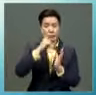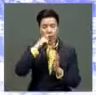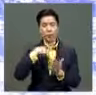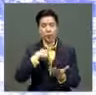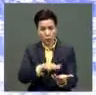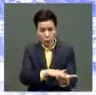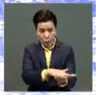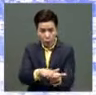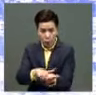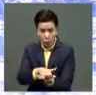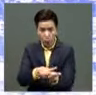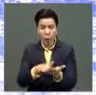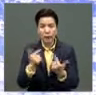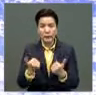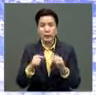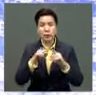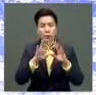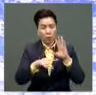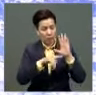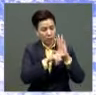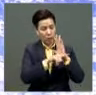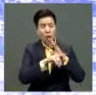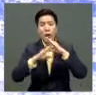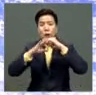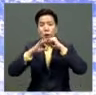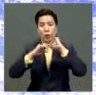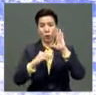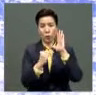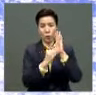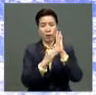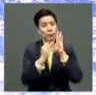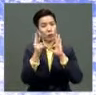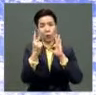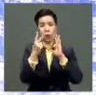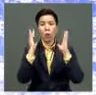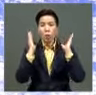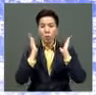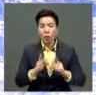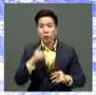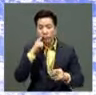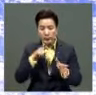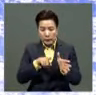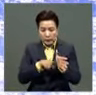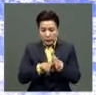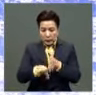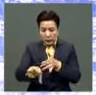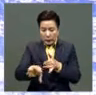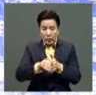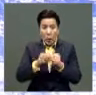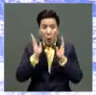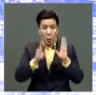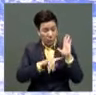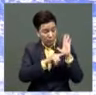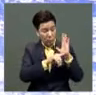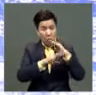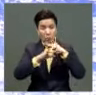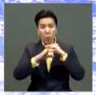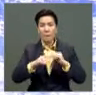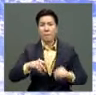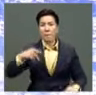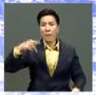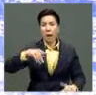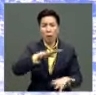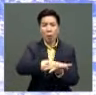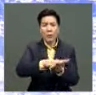ยพี่น้องประชาชนโดยเฉพาะที่จังหวัดระยองแล้วก็ที่กรุงเทพมหานครที่มีจำนวนคนที่ระยองเป็นเรือนพันเด็กๆต้องปิดโร